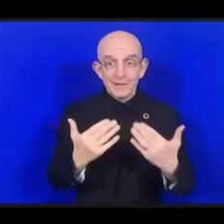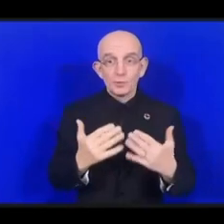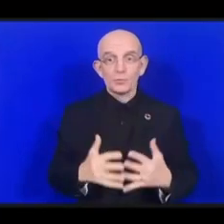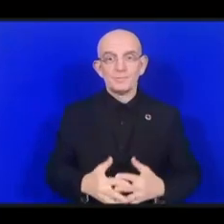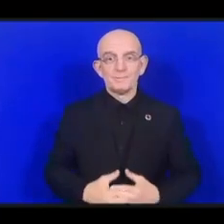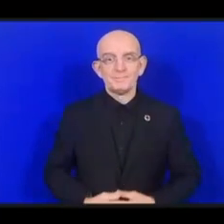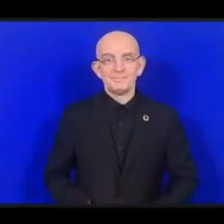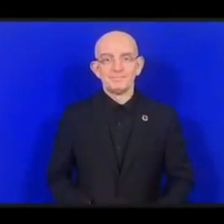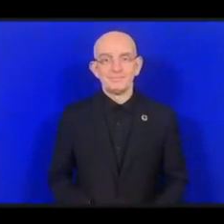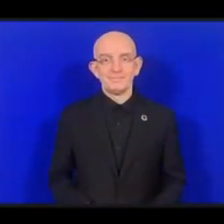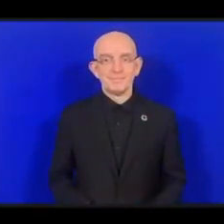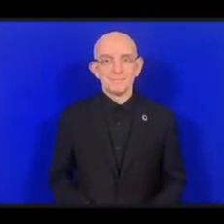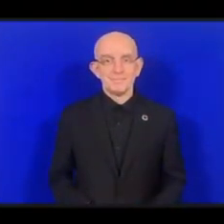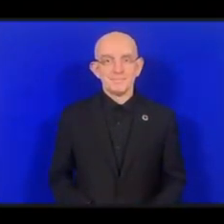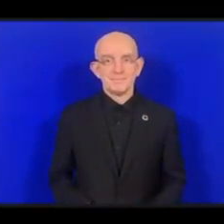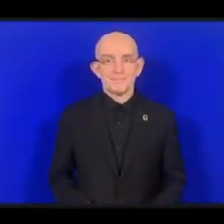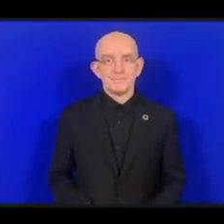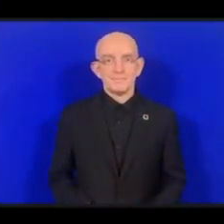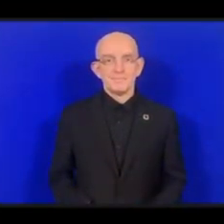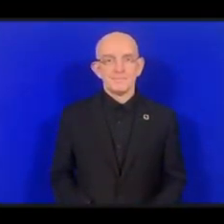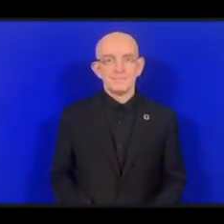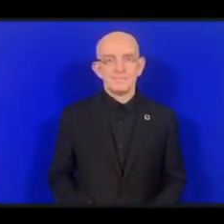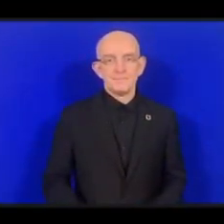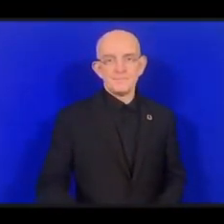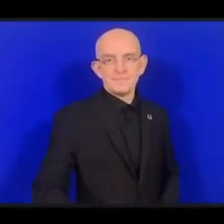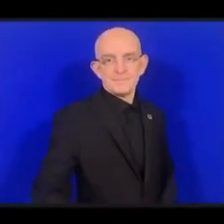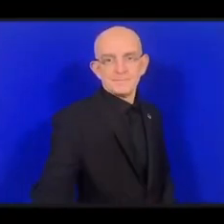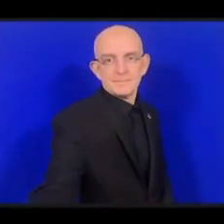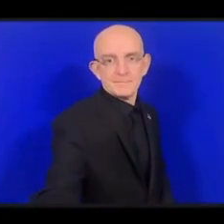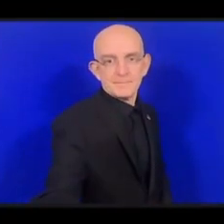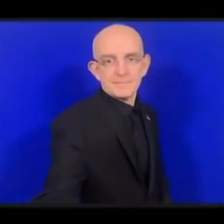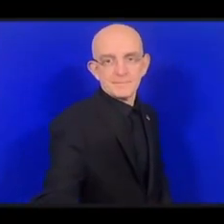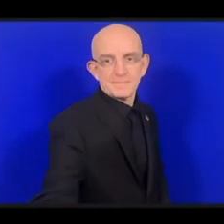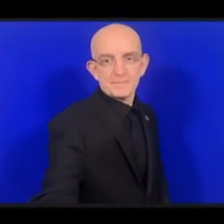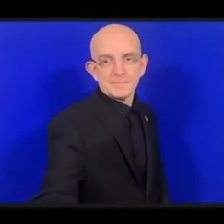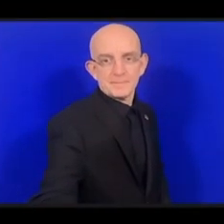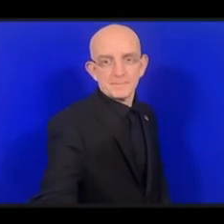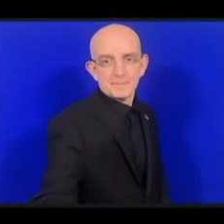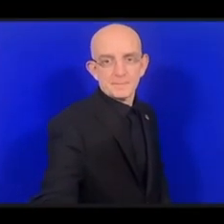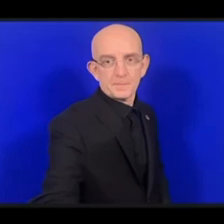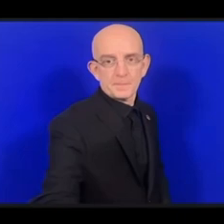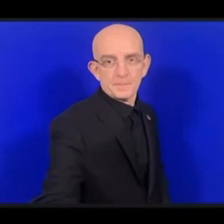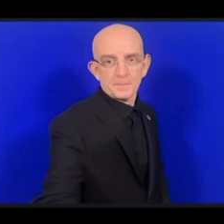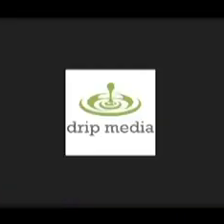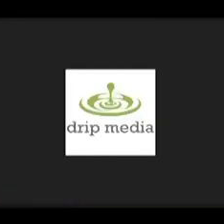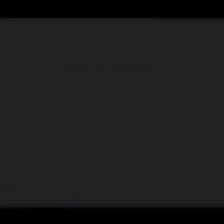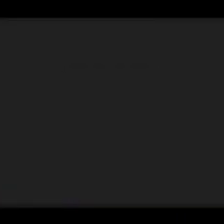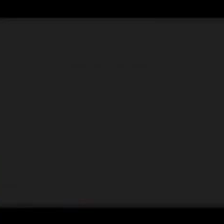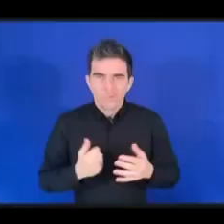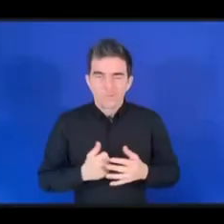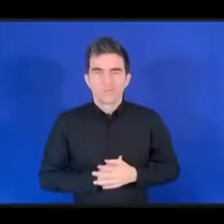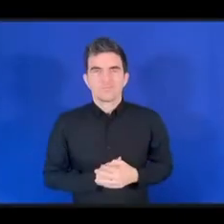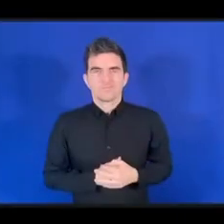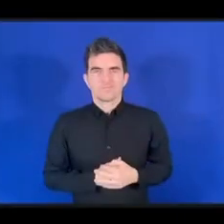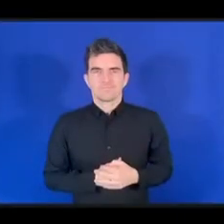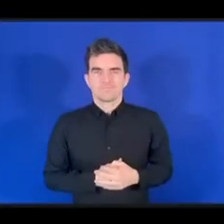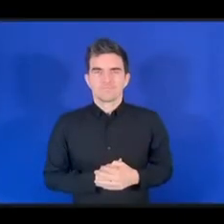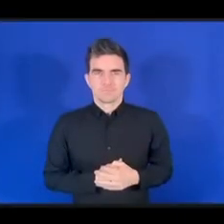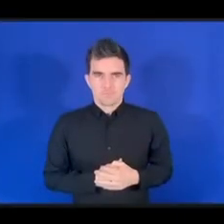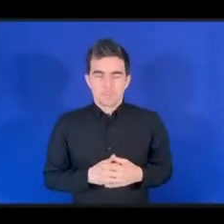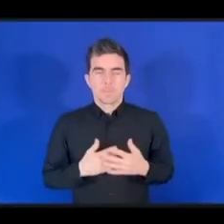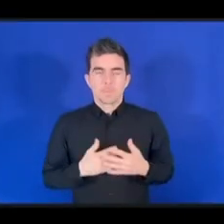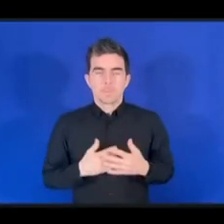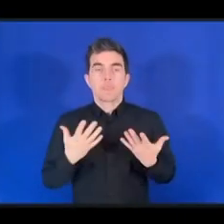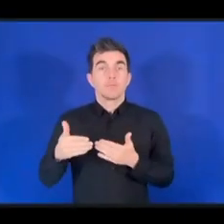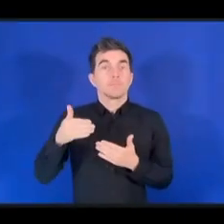شكرا شكرا جزيلا السيد كاسار الان اعطي الكلمه للسيد رودني تيلر